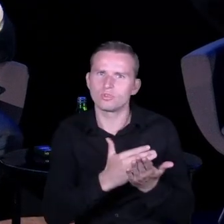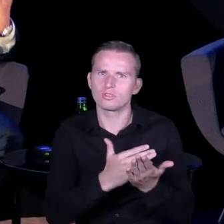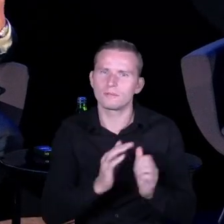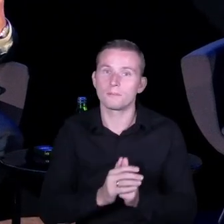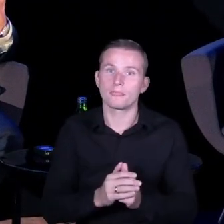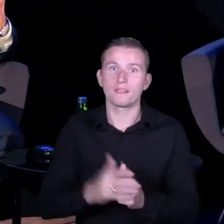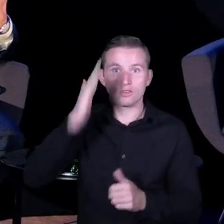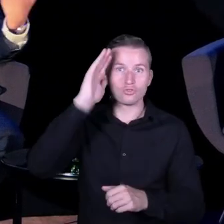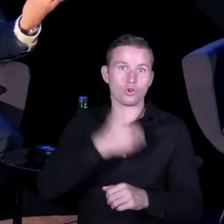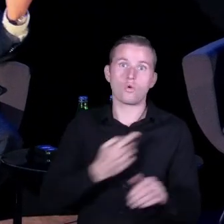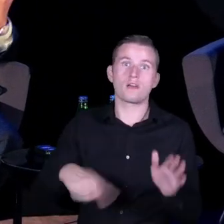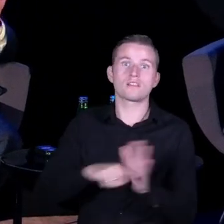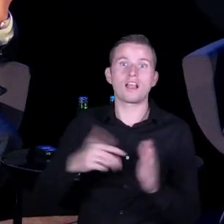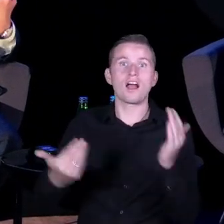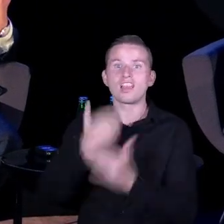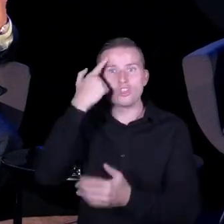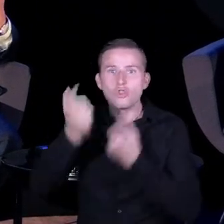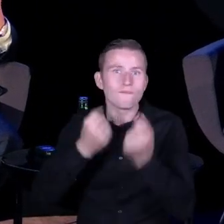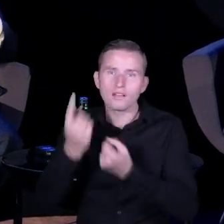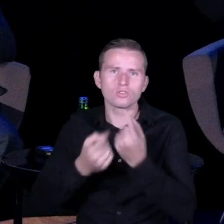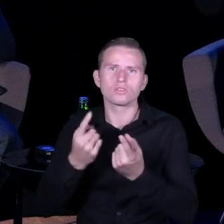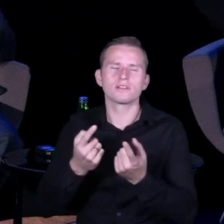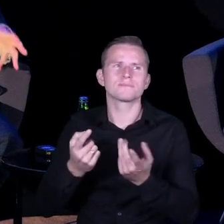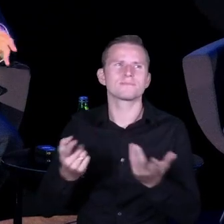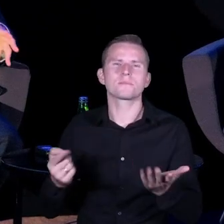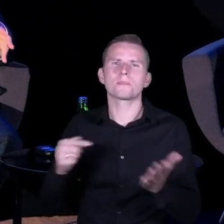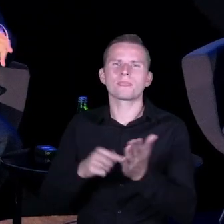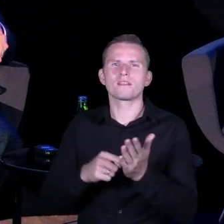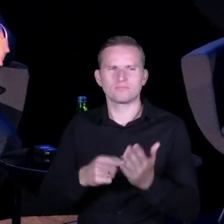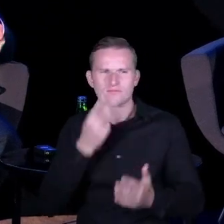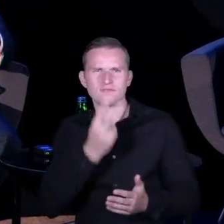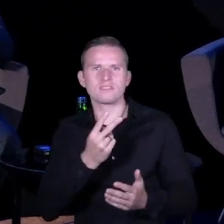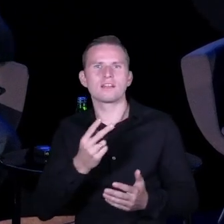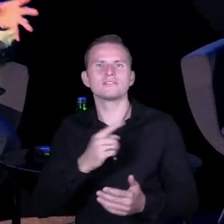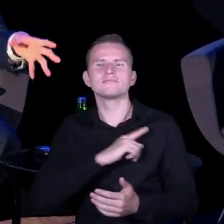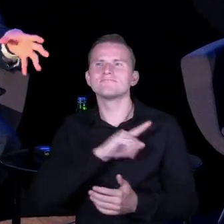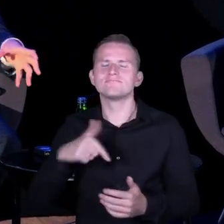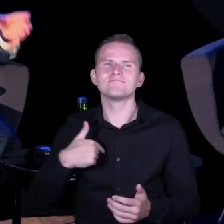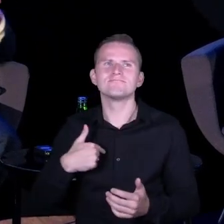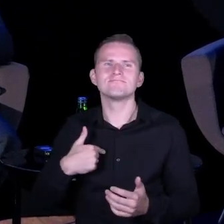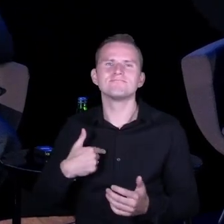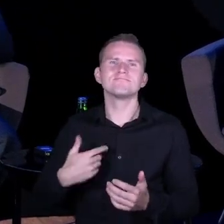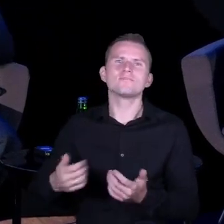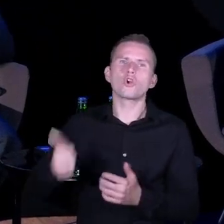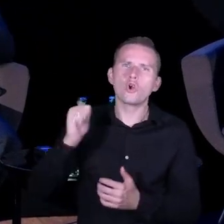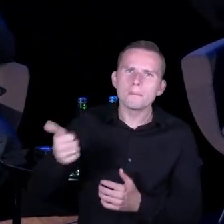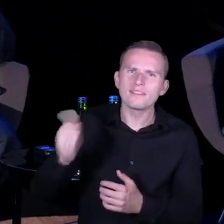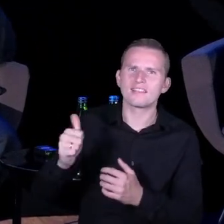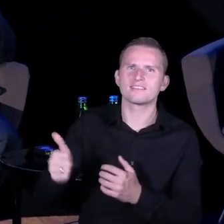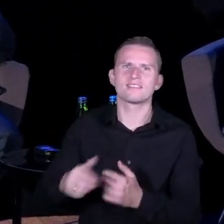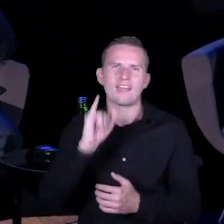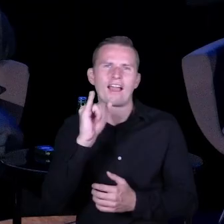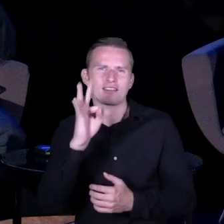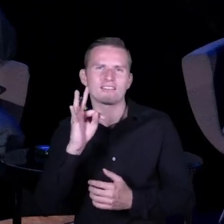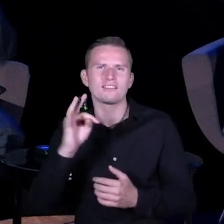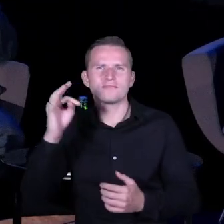że jakie jest zapotrzebowanie na szeroko rozumiane i kompetencje IT, ale i sprzęt w szkołach, tak?